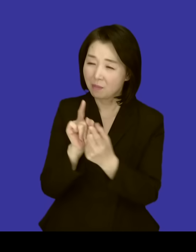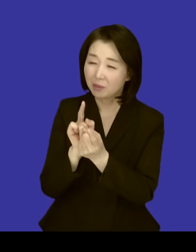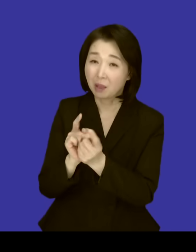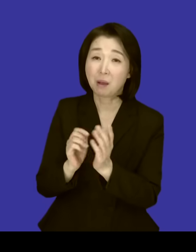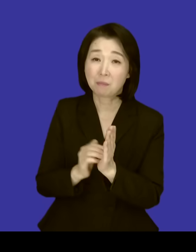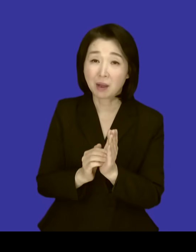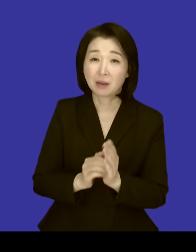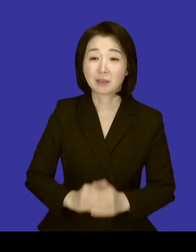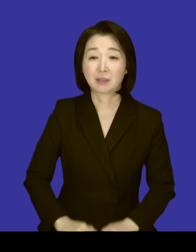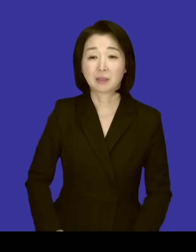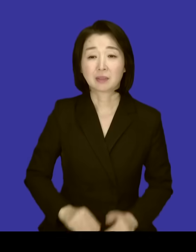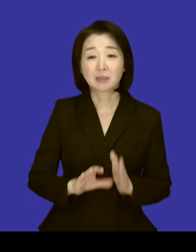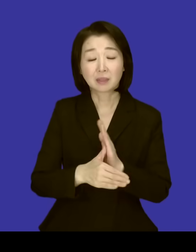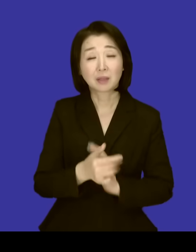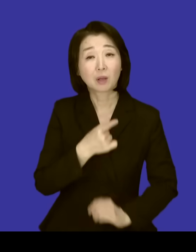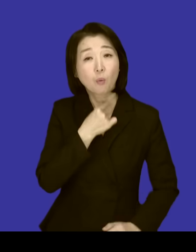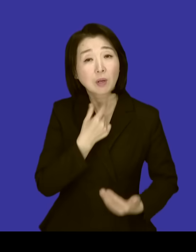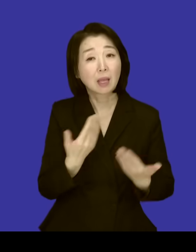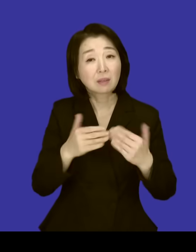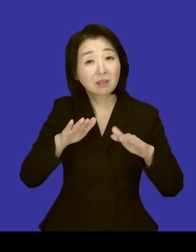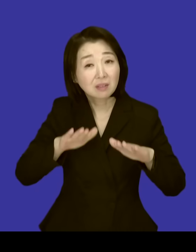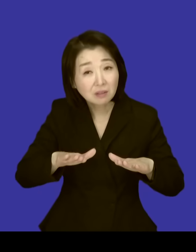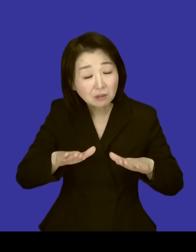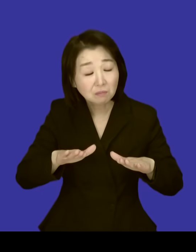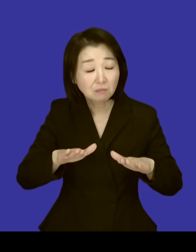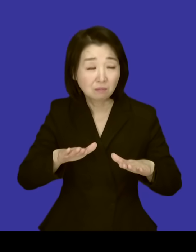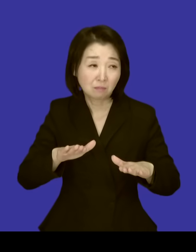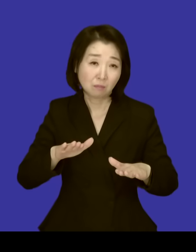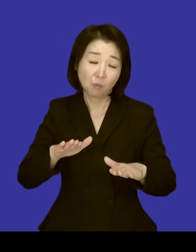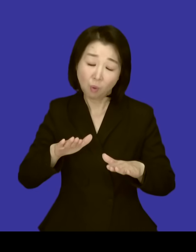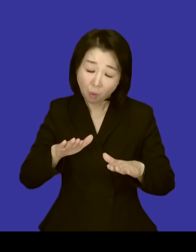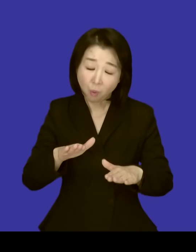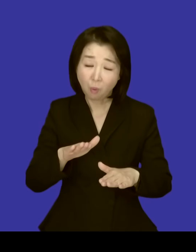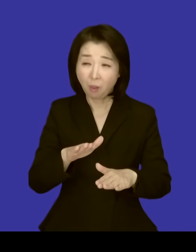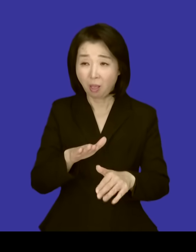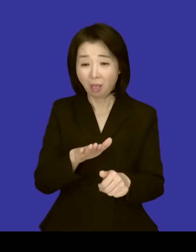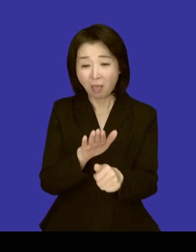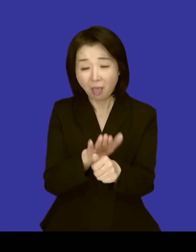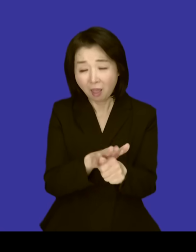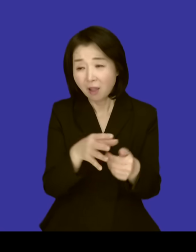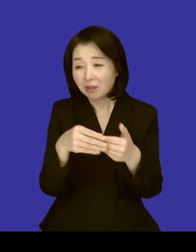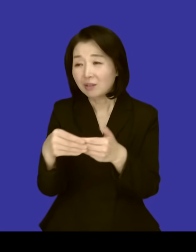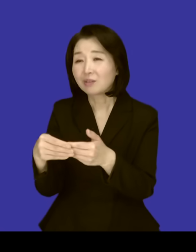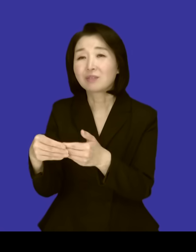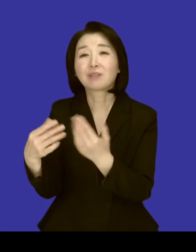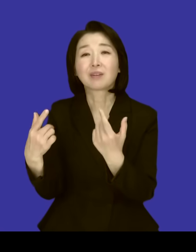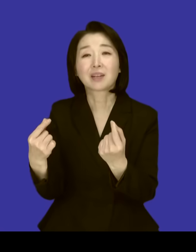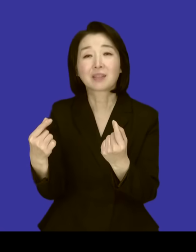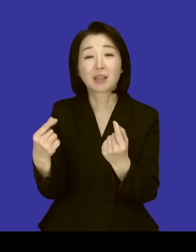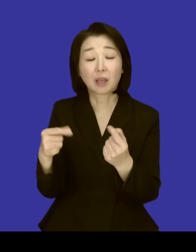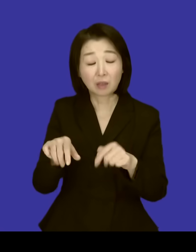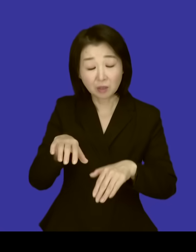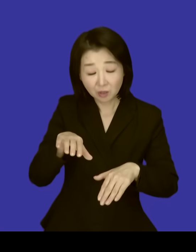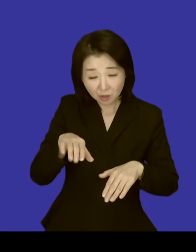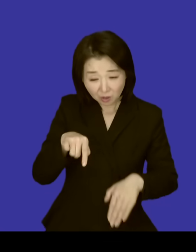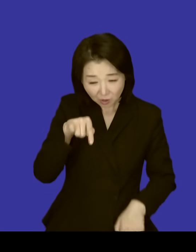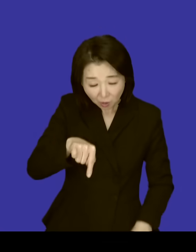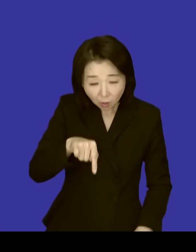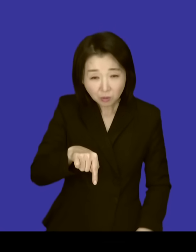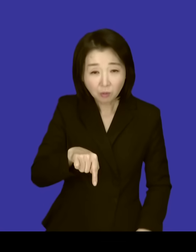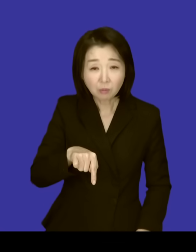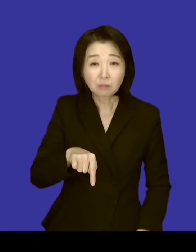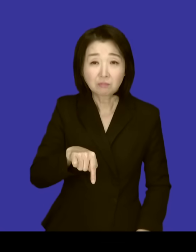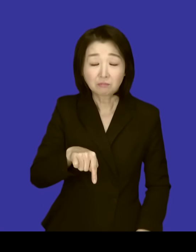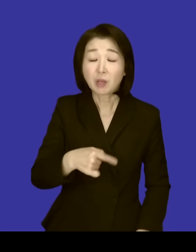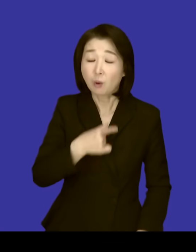쌓으면서 아 그때 내가 하고 싶었던 일을 지금 이렇게 하는데 좀 이렇게 또 이끌어 주셨구나. 여기서 그 일 하면 돼 이렇게 알려주시면 될 것